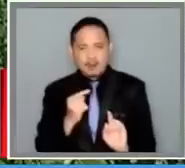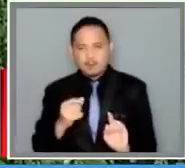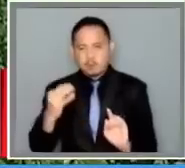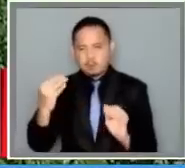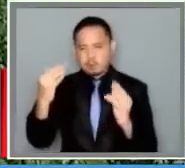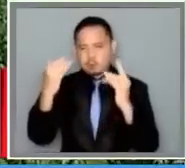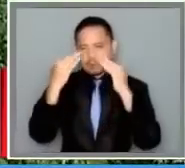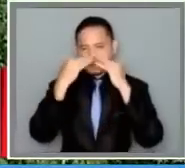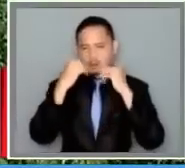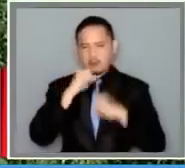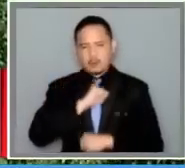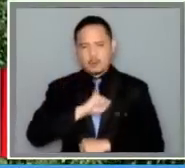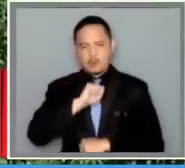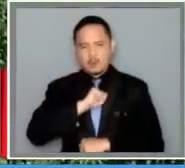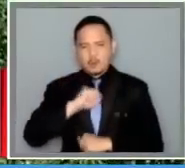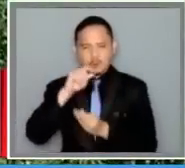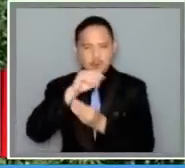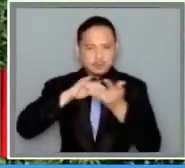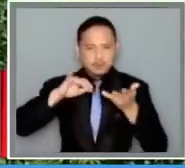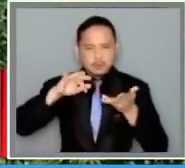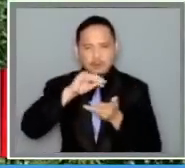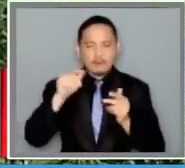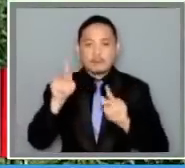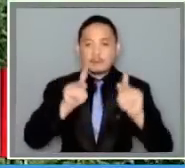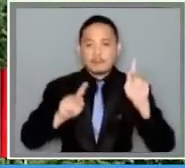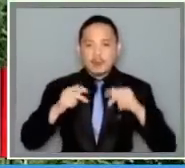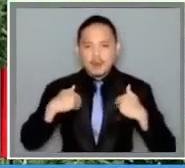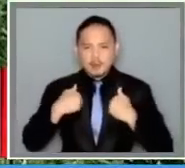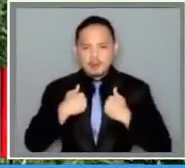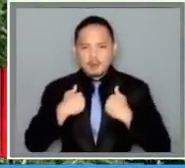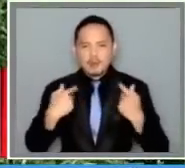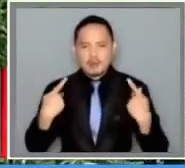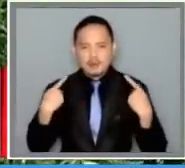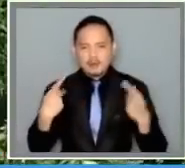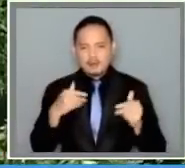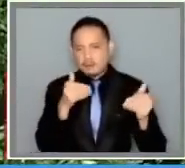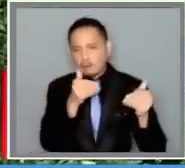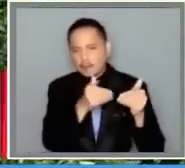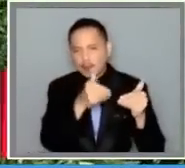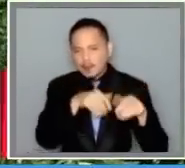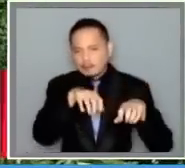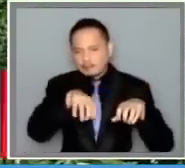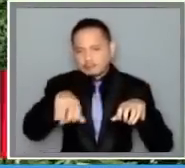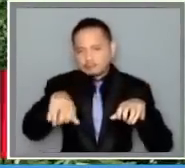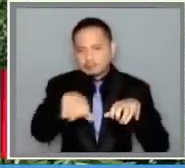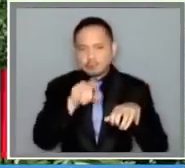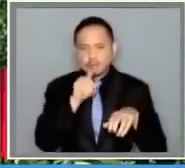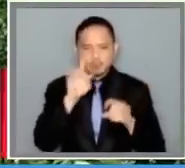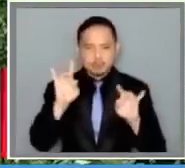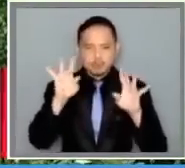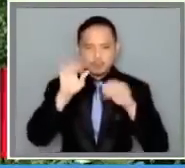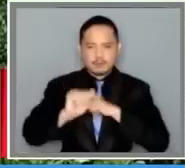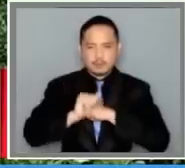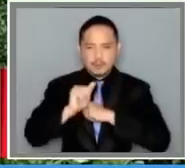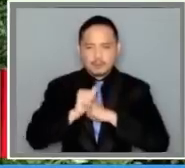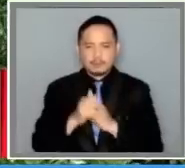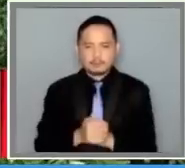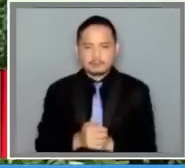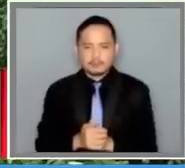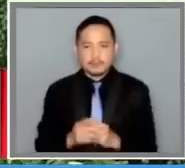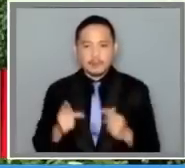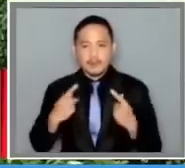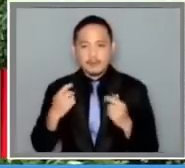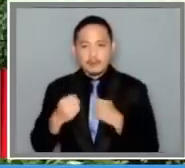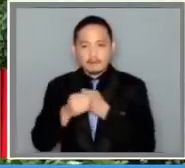na papasok at mananatili sa permanent danger zones ng bulkan. Ayon naman sa Albay Public Safety and Emergency Management Office o